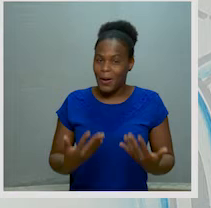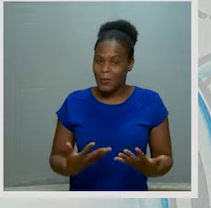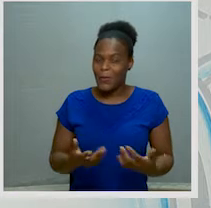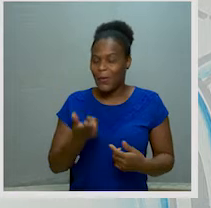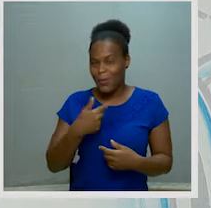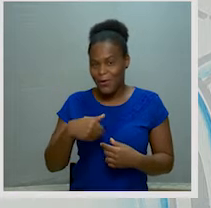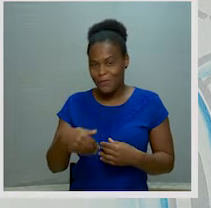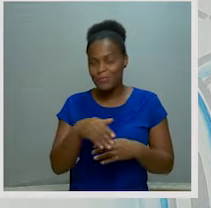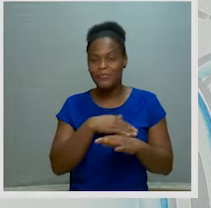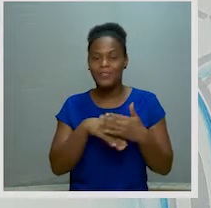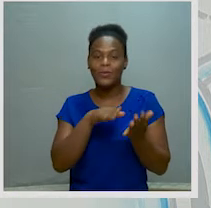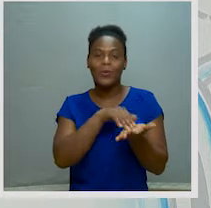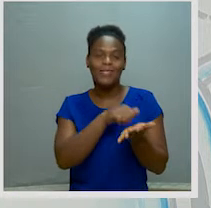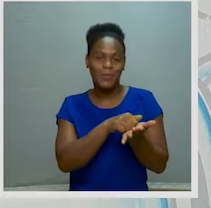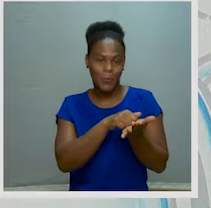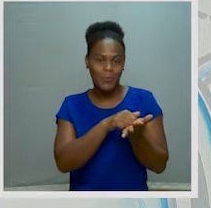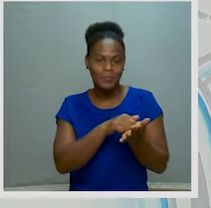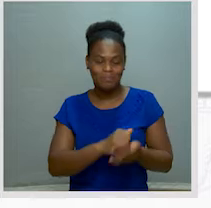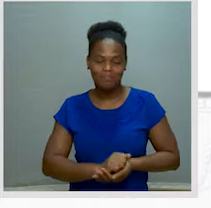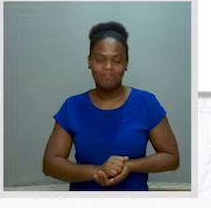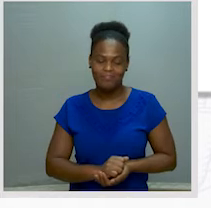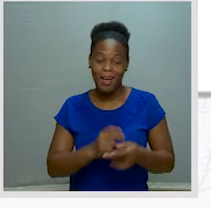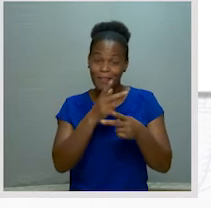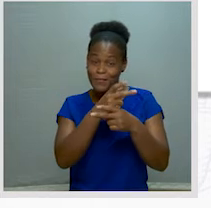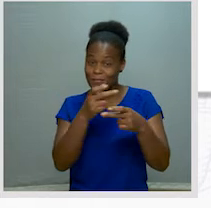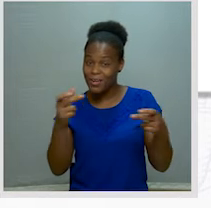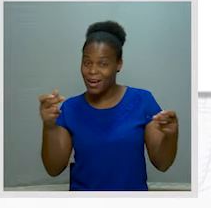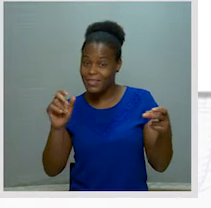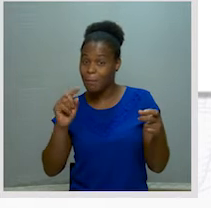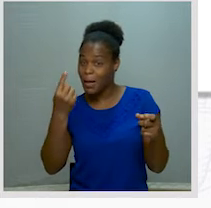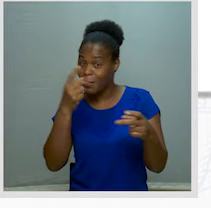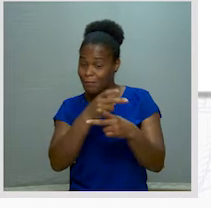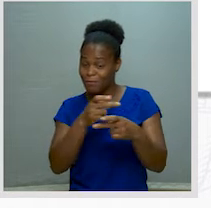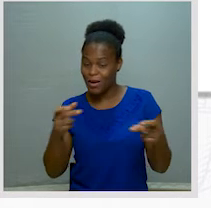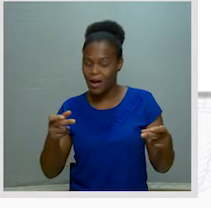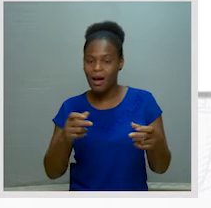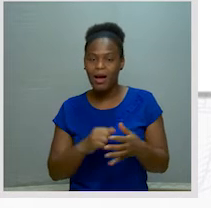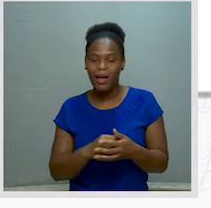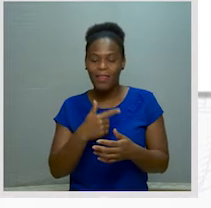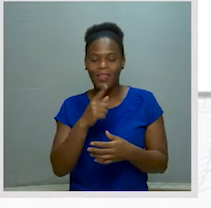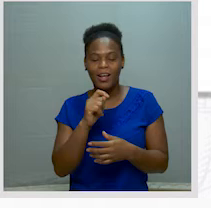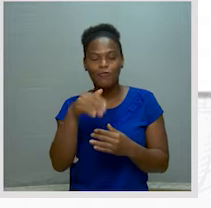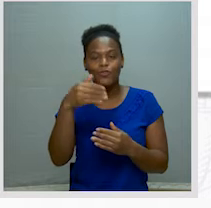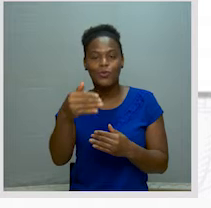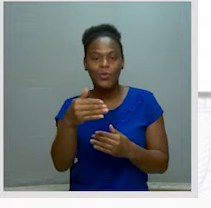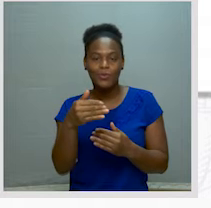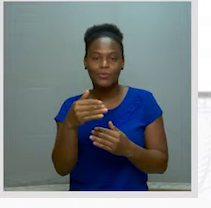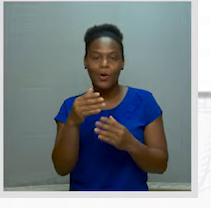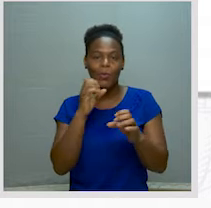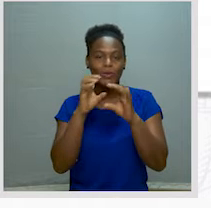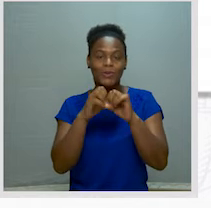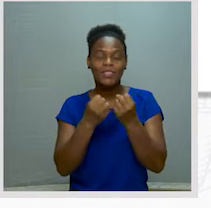Maintenant, on passe à la correction. La première phrase, donc, Télé Futurs Médias est